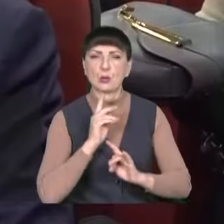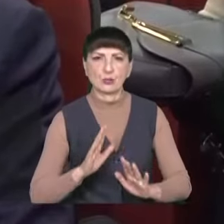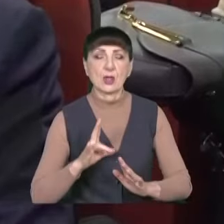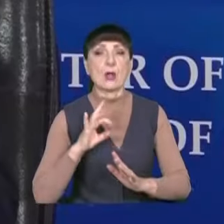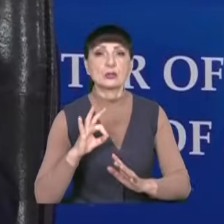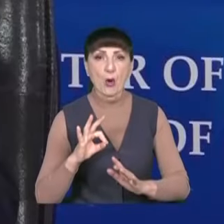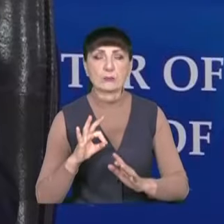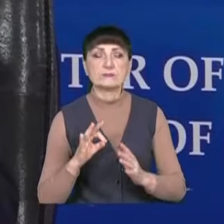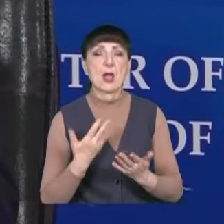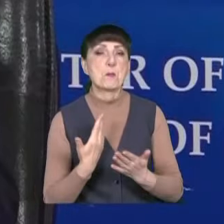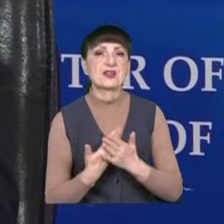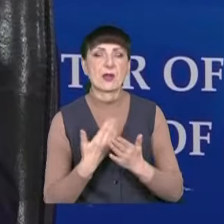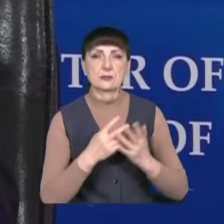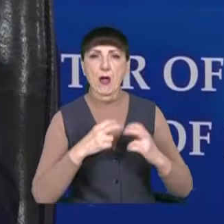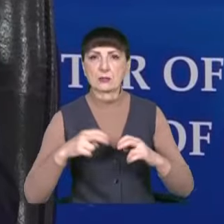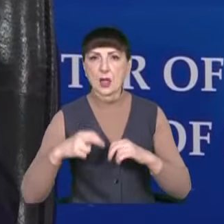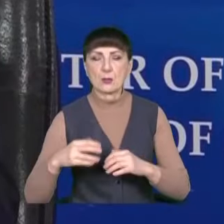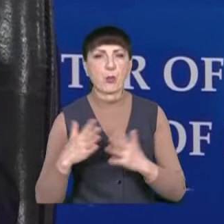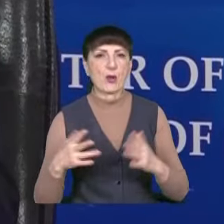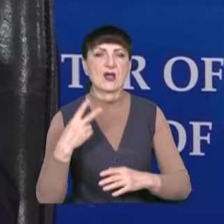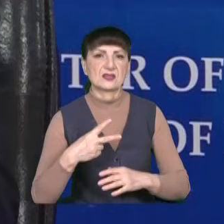из предварительного анализа, где-то более